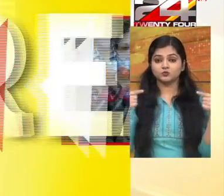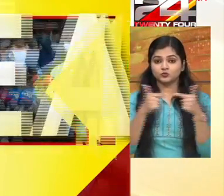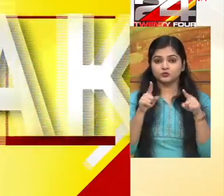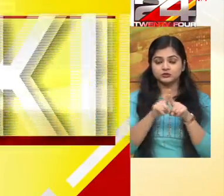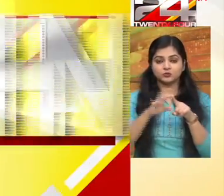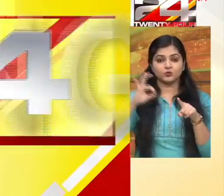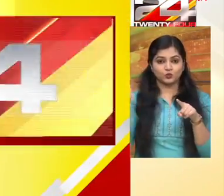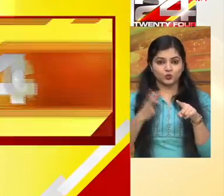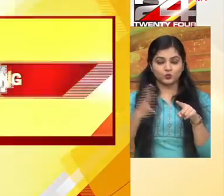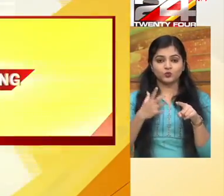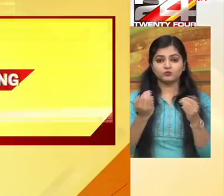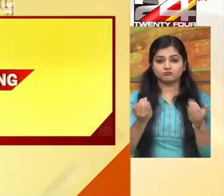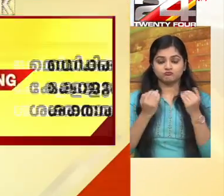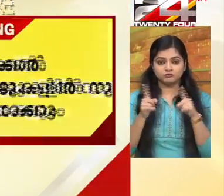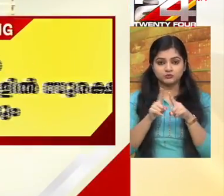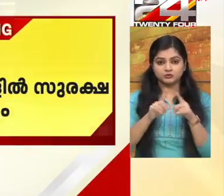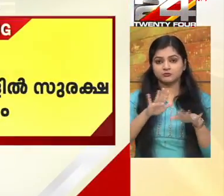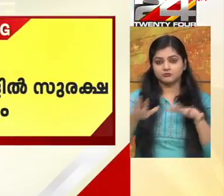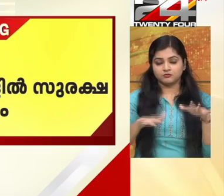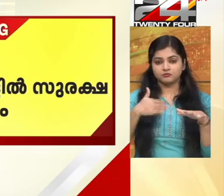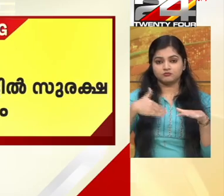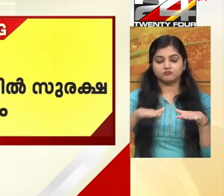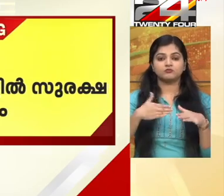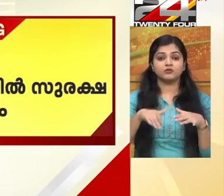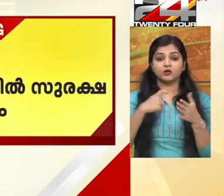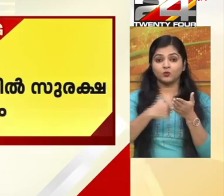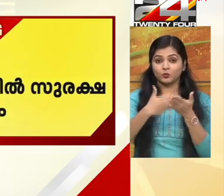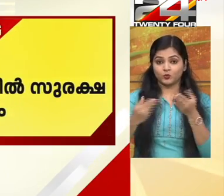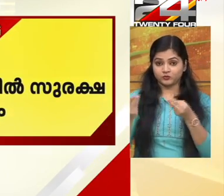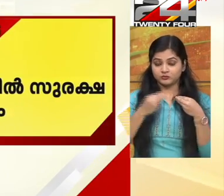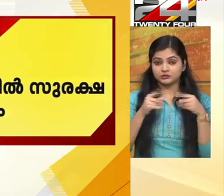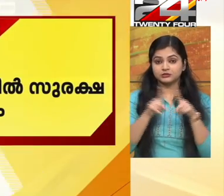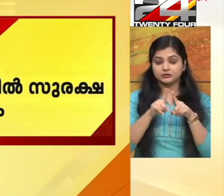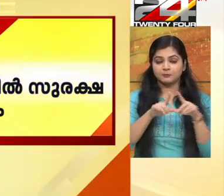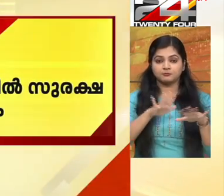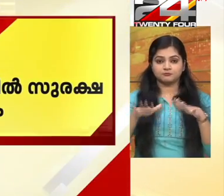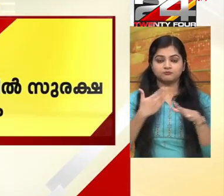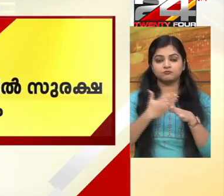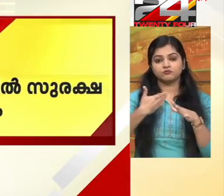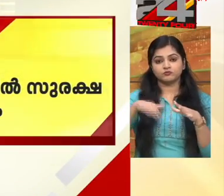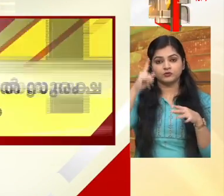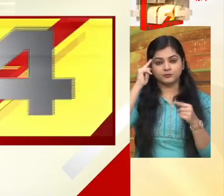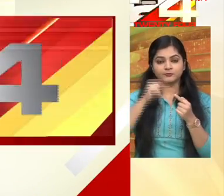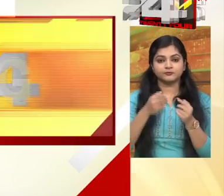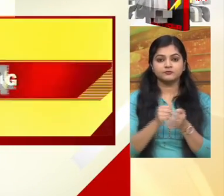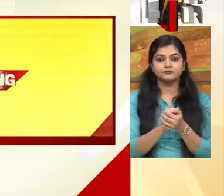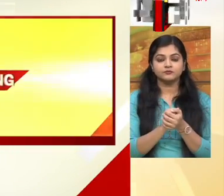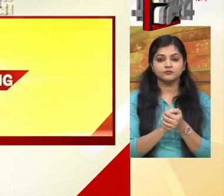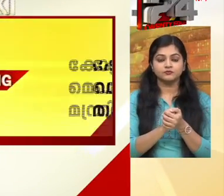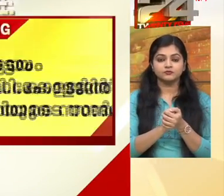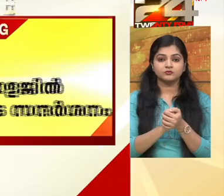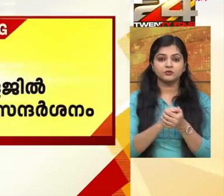സുരക്ഷാ ക്രമീകരണങ്ങളുമായി ബന്ധപ്പെട്ട് ഉണ്ടാകും. അത് ഈ റിപ്പോർട്ടിന്റെ അടിസ്ഥാനത്തിലുള്ള നടപടികൾ സ്വീകരിക്കണം എന്നുള്ളതാണ് ഉദ്ദേശിച്ചിട്ടുള്ളത്. ഈ